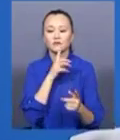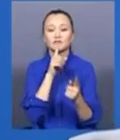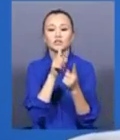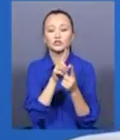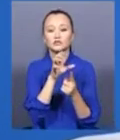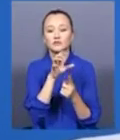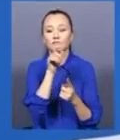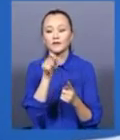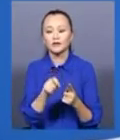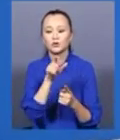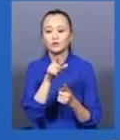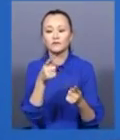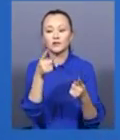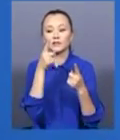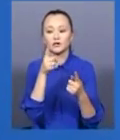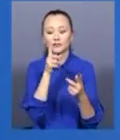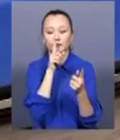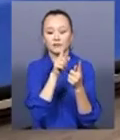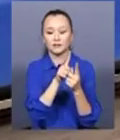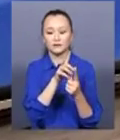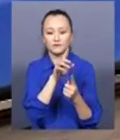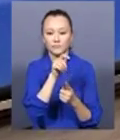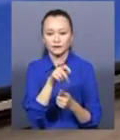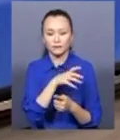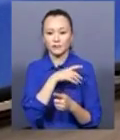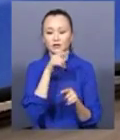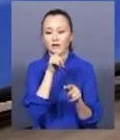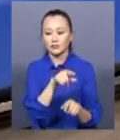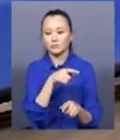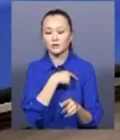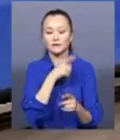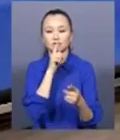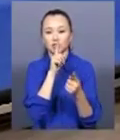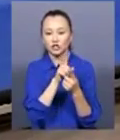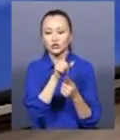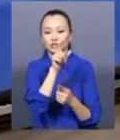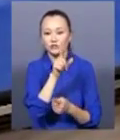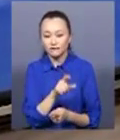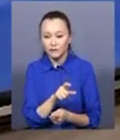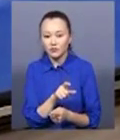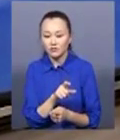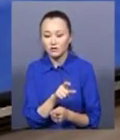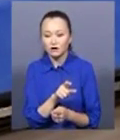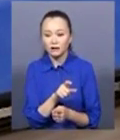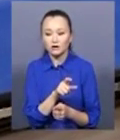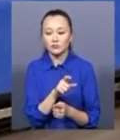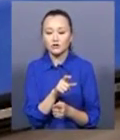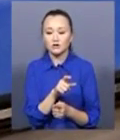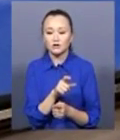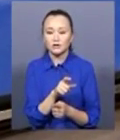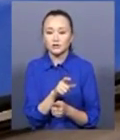с ветеранами Великой Отечественной войны. И там я встретила человека